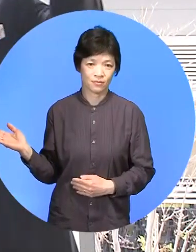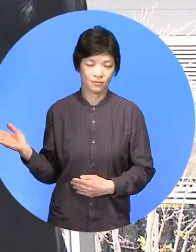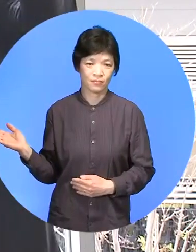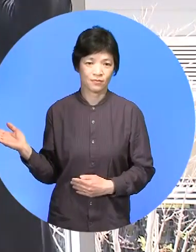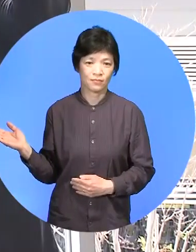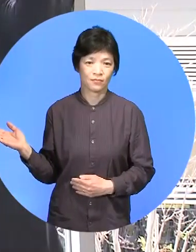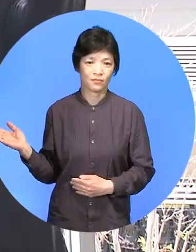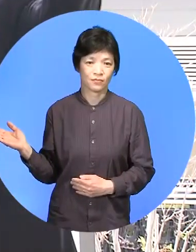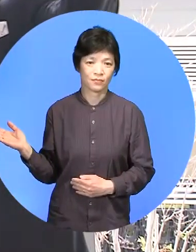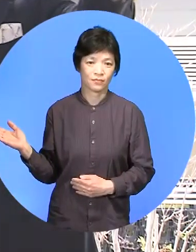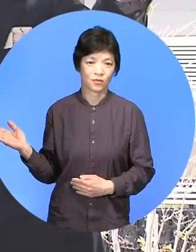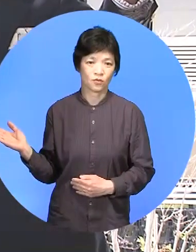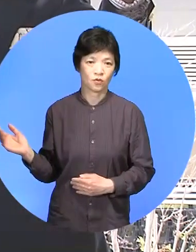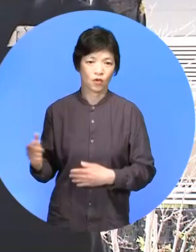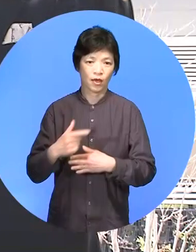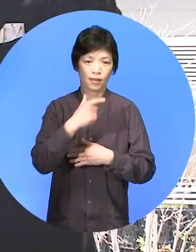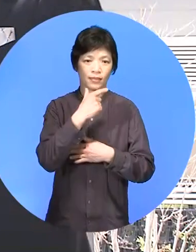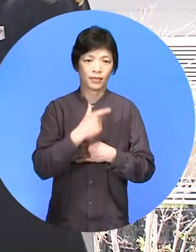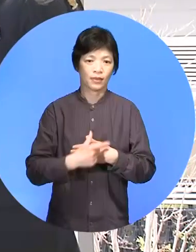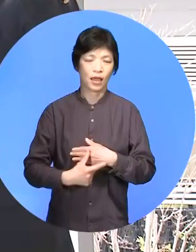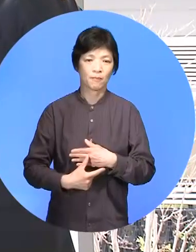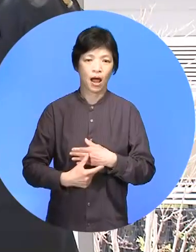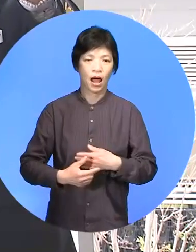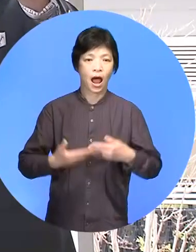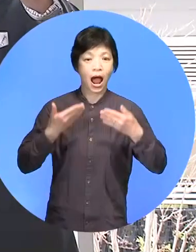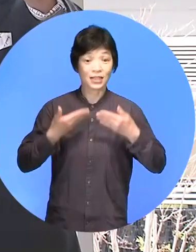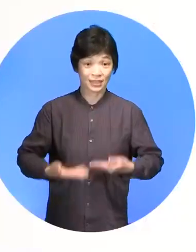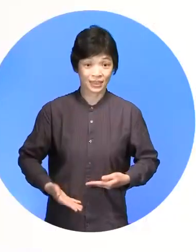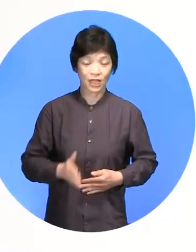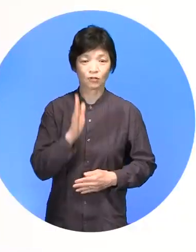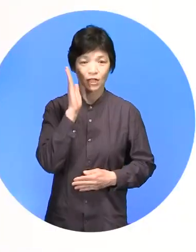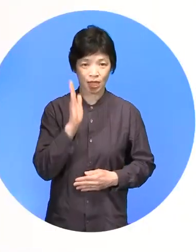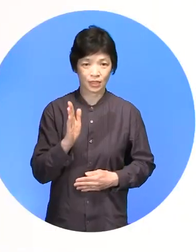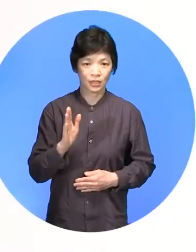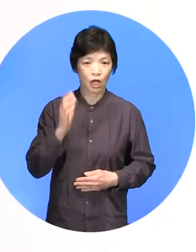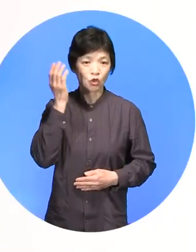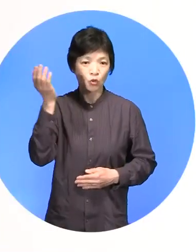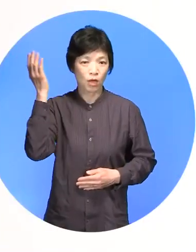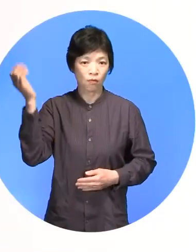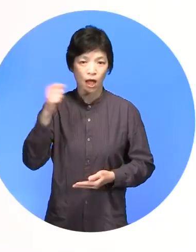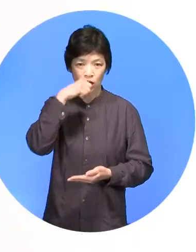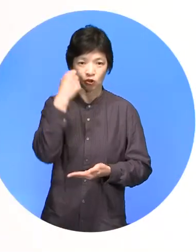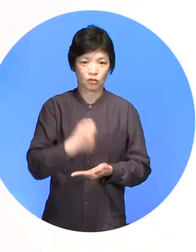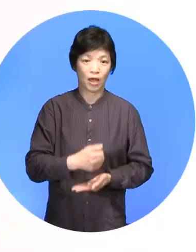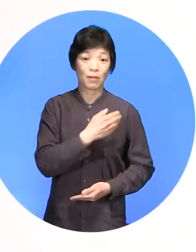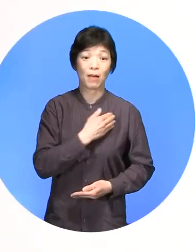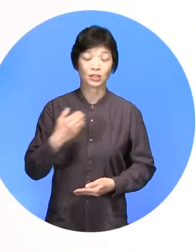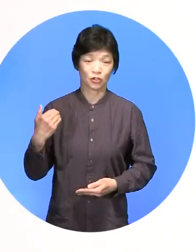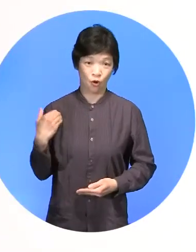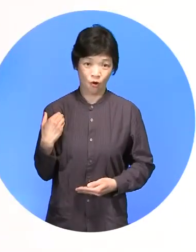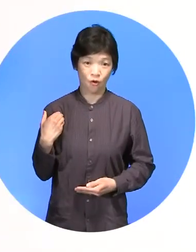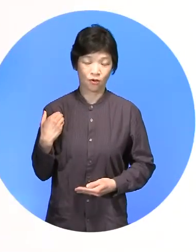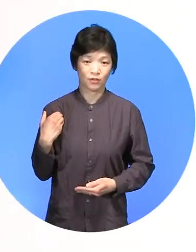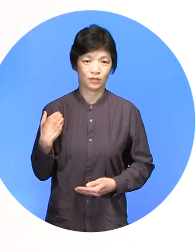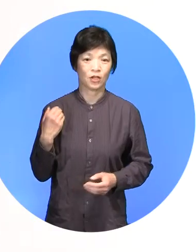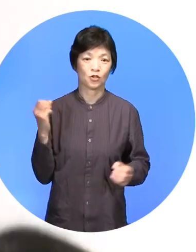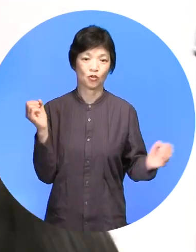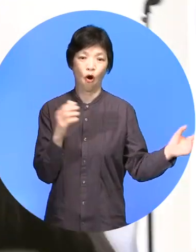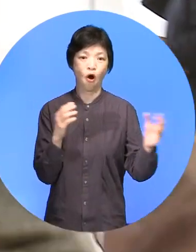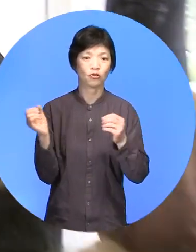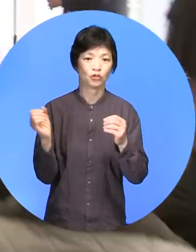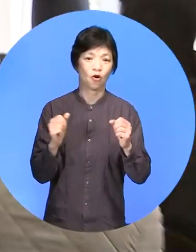の八木博さんによる安心してください、夢はつかめますよと題したトークショーが行われました